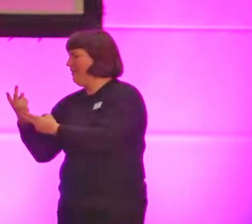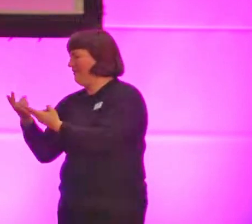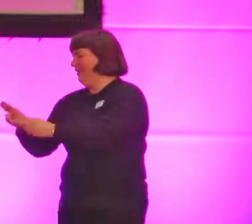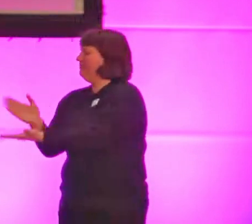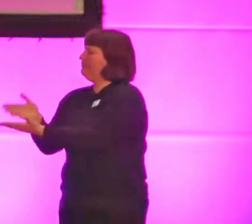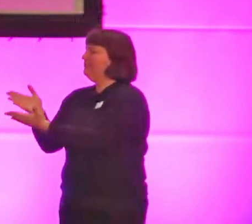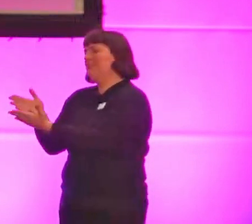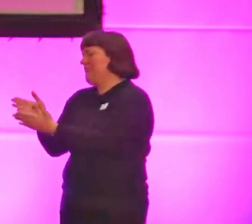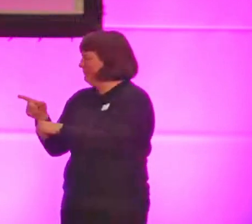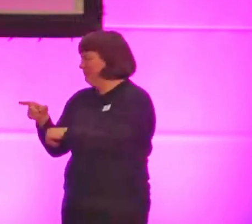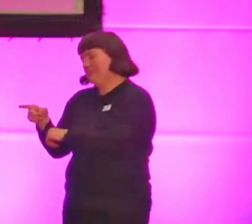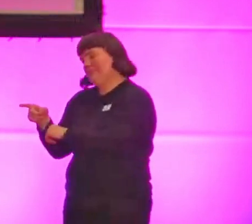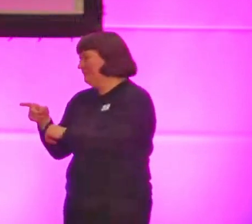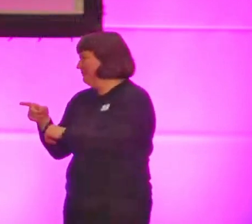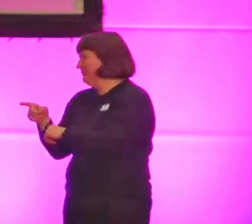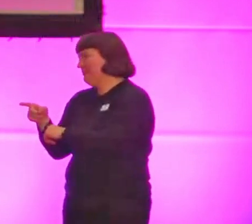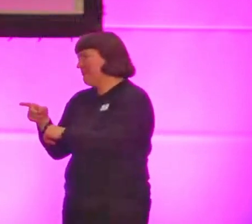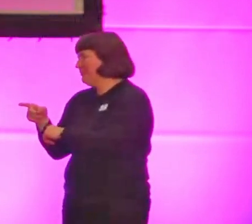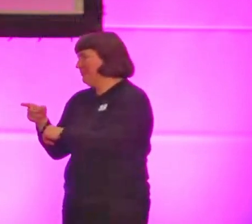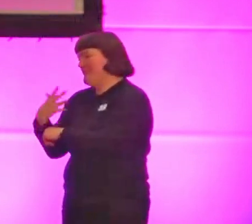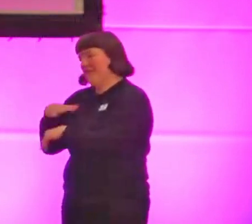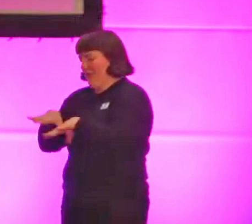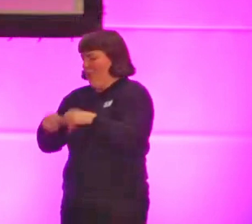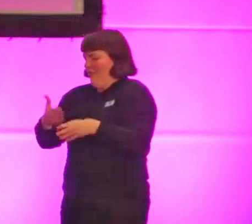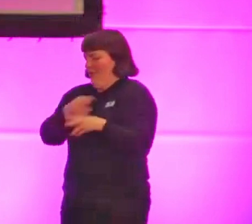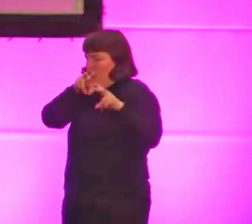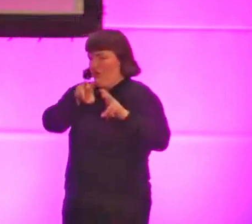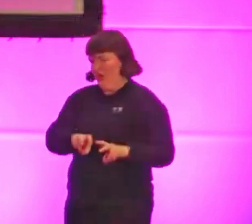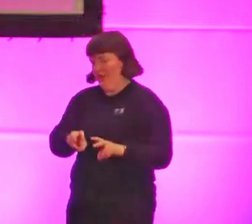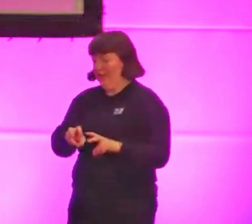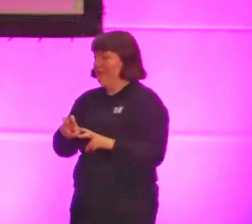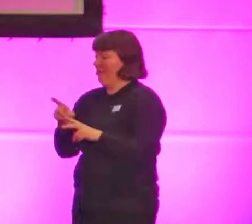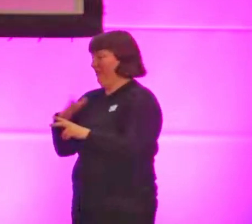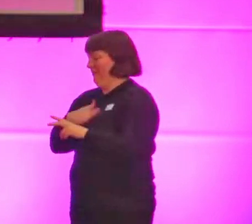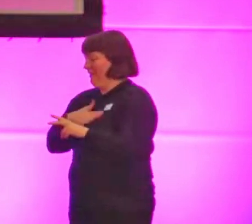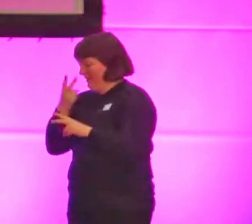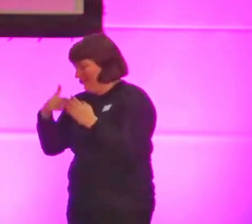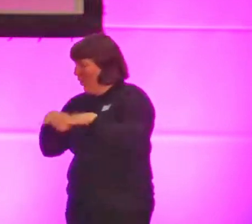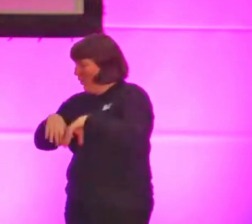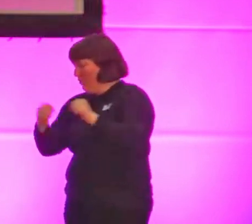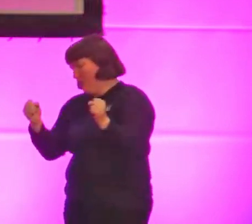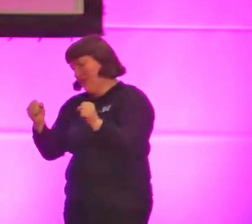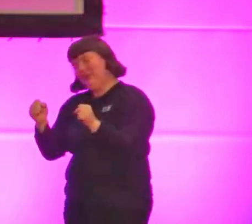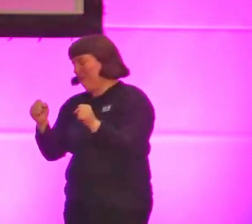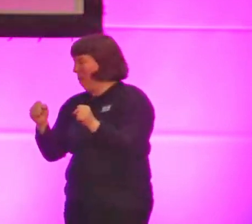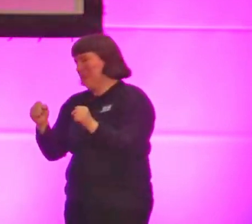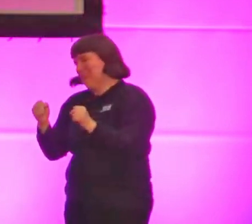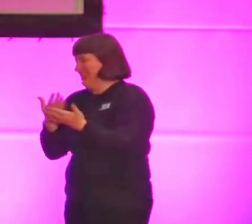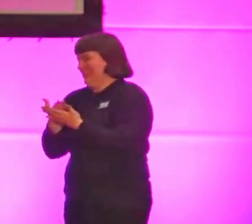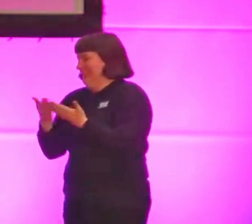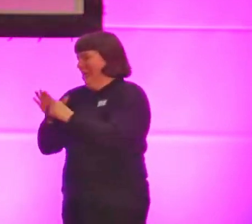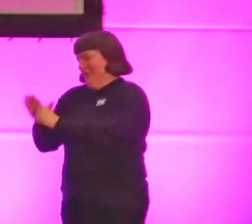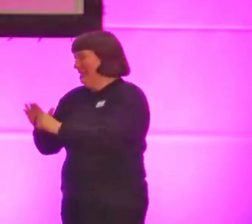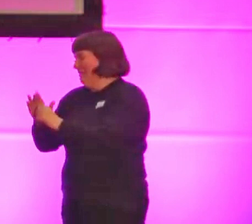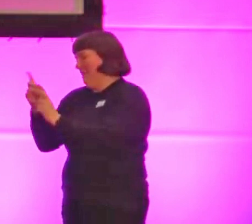man inte tänkte avbryta förundersökningen. För det är det man ville få till. För att det var en kränkning av de misstänktas